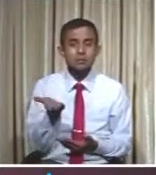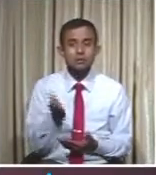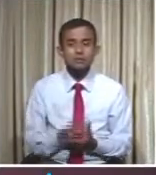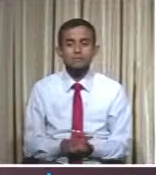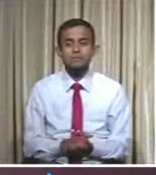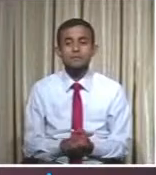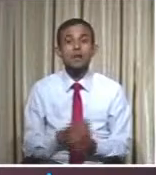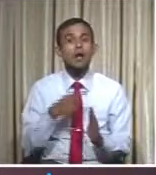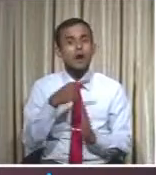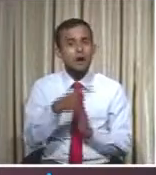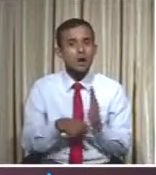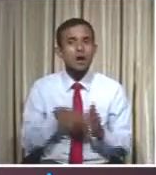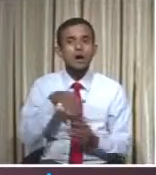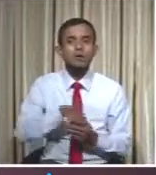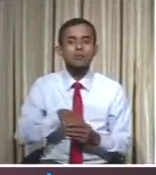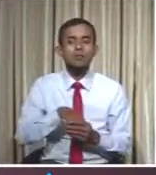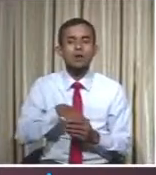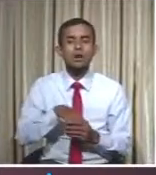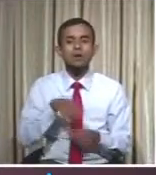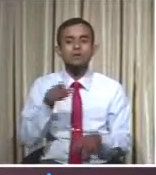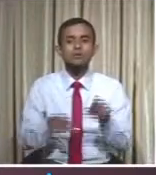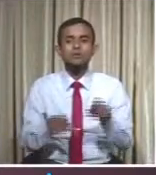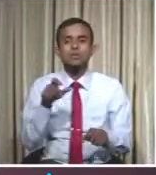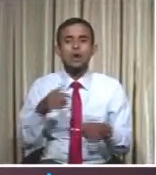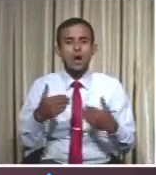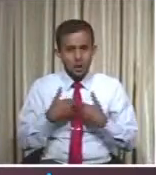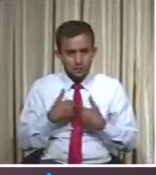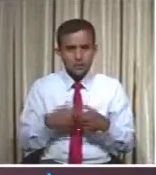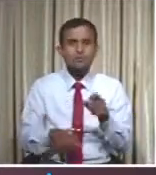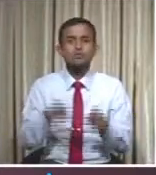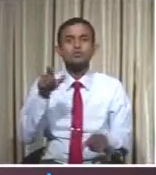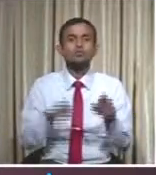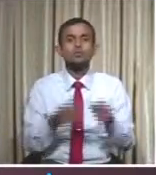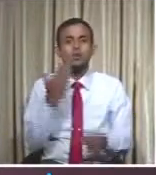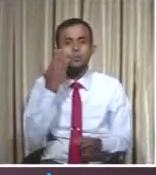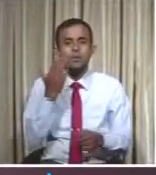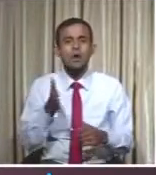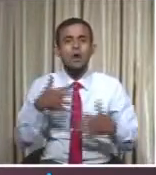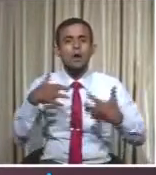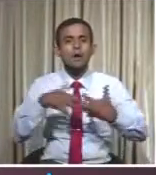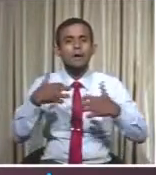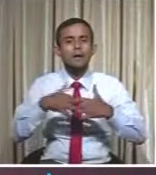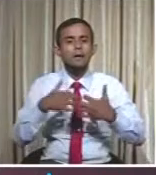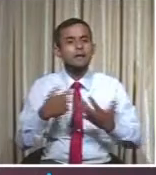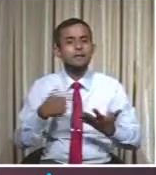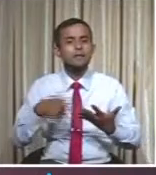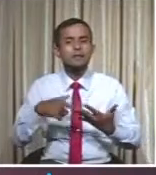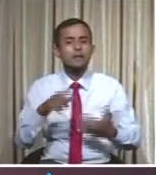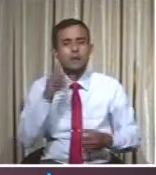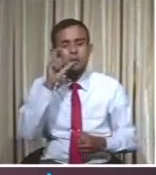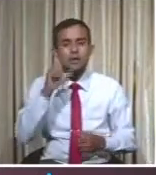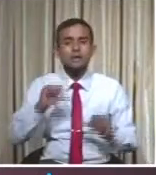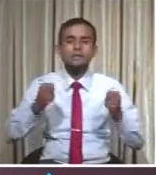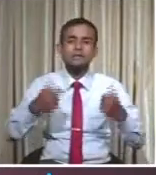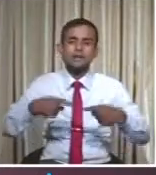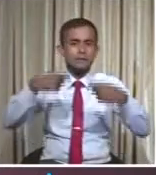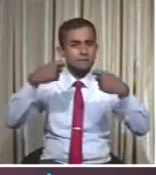ඉතින් ලංකාව තුල අද මේ ජනතාව මූණ අපේ ජනතාව මූණ දෙන ප්‍රධාන ගැටලු ටිකක් දිහා බලමු. ජීවන